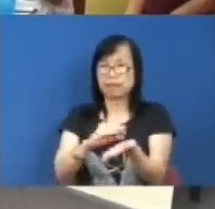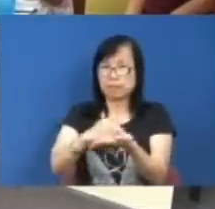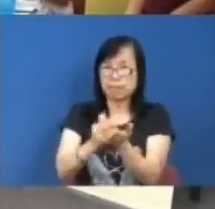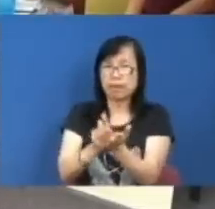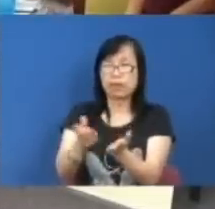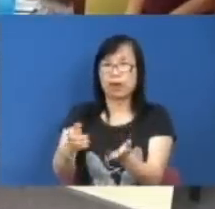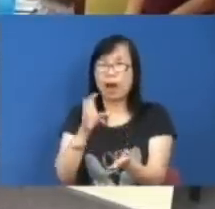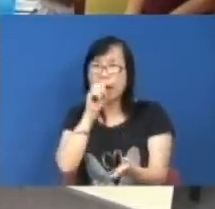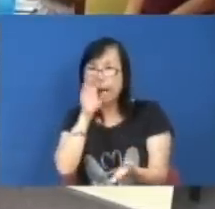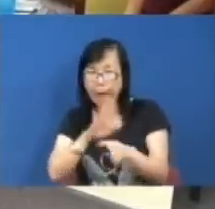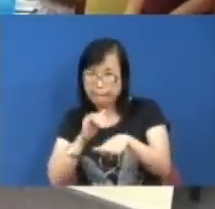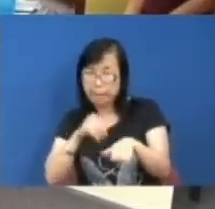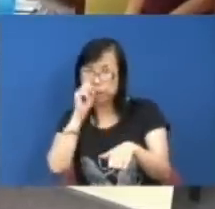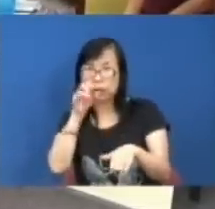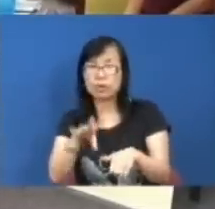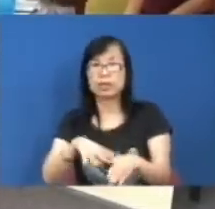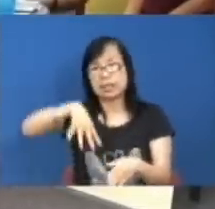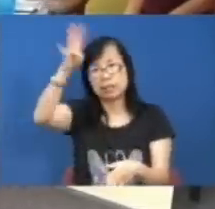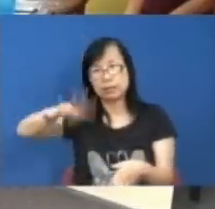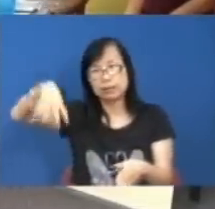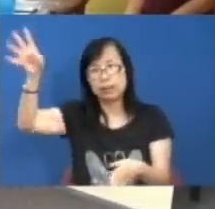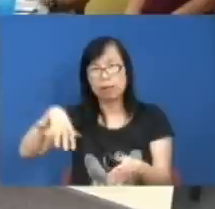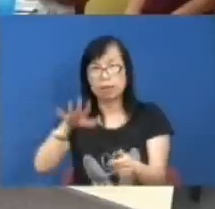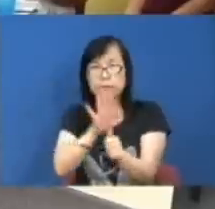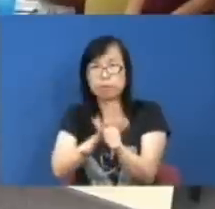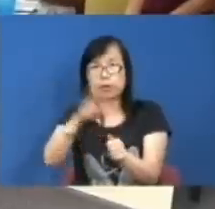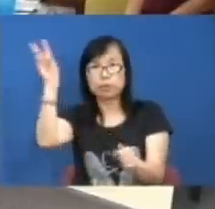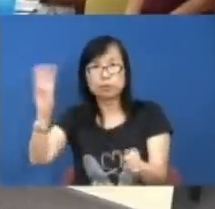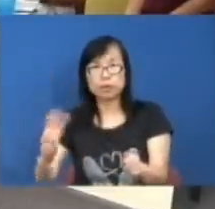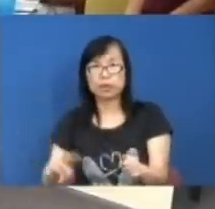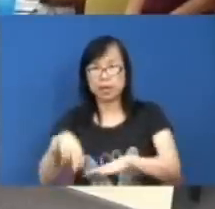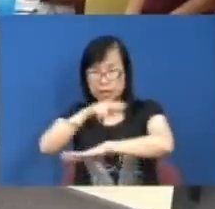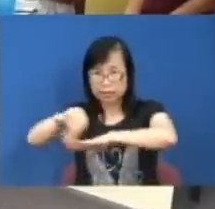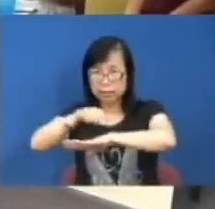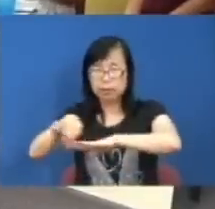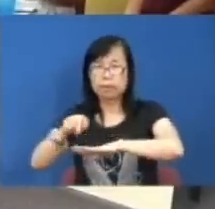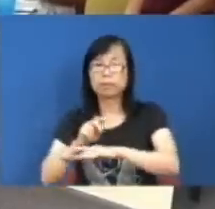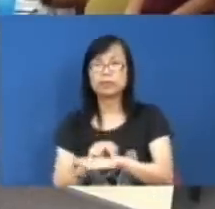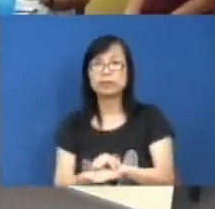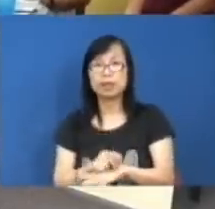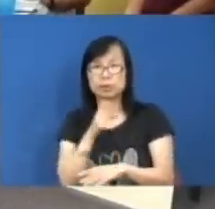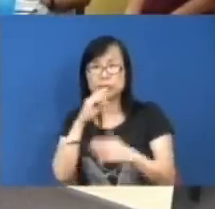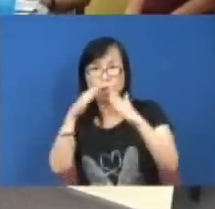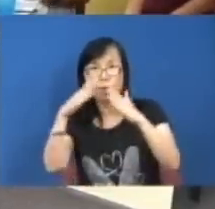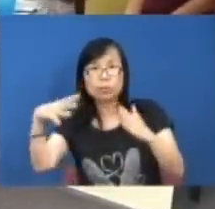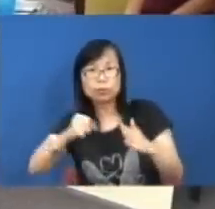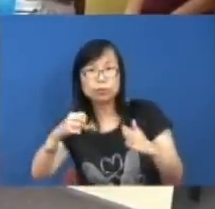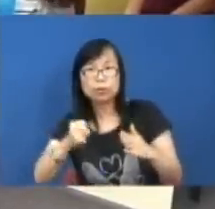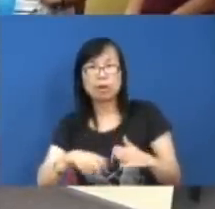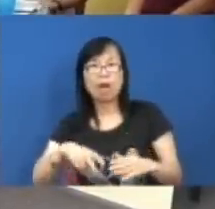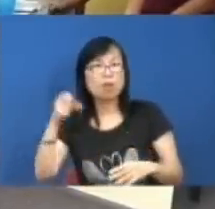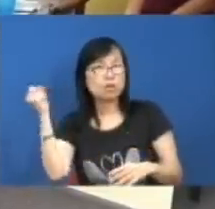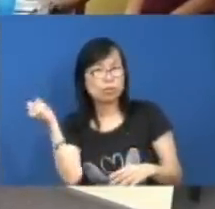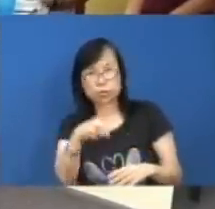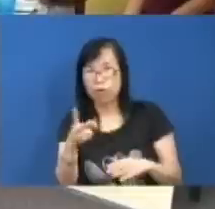先提及到職師所講嘅油漆，其實係有一個抗水嘅質地咧。咁其實喺設計方面咧，都有啲業主都會問啊，可唔可以再